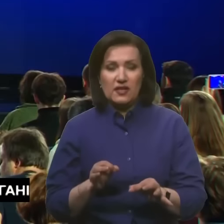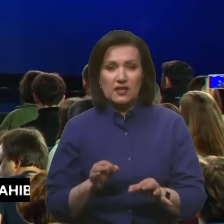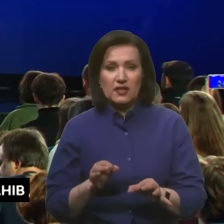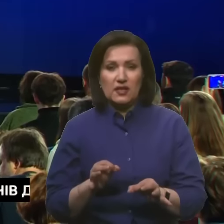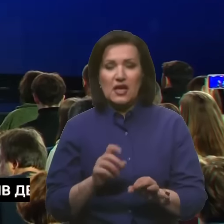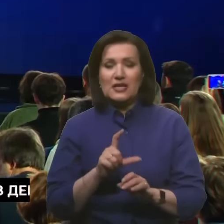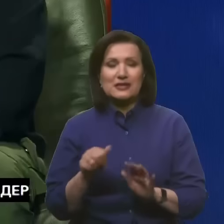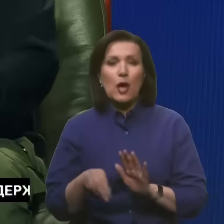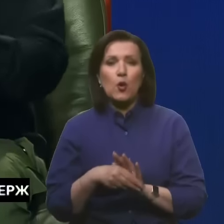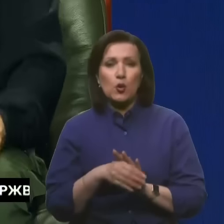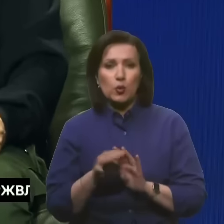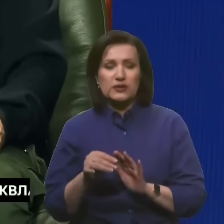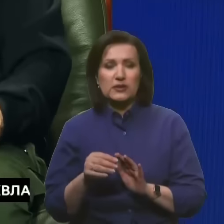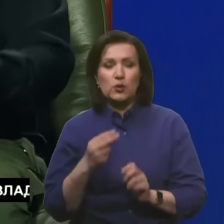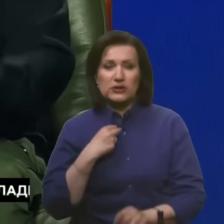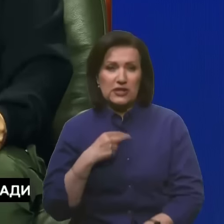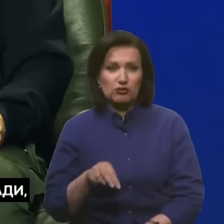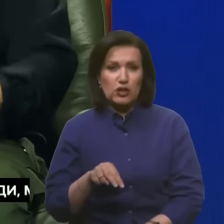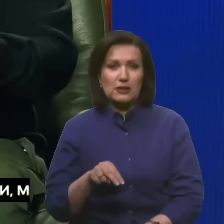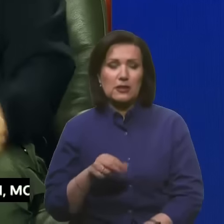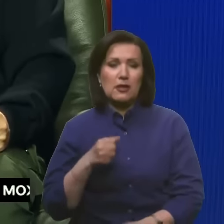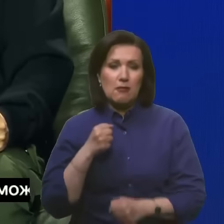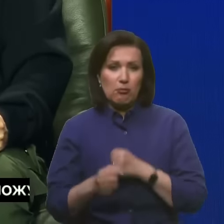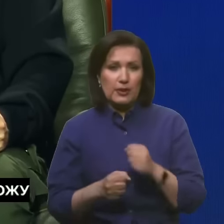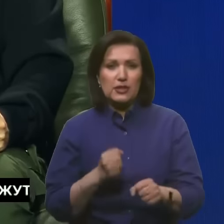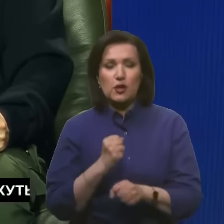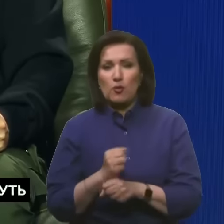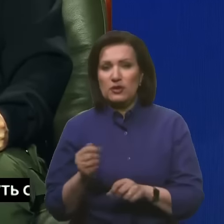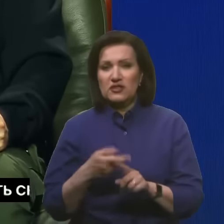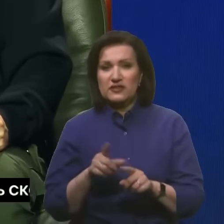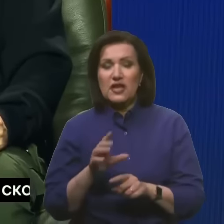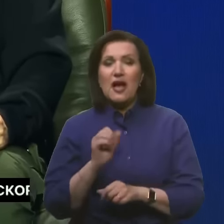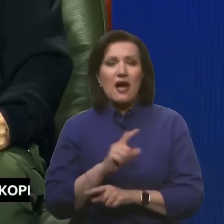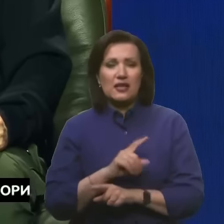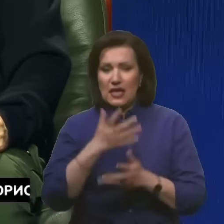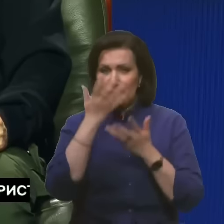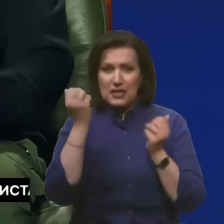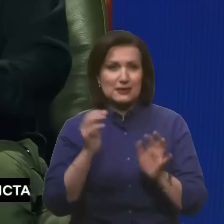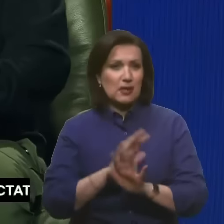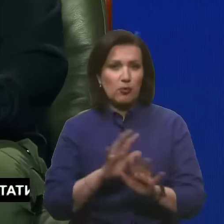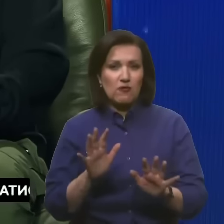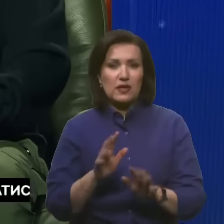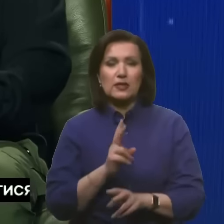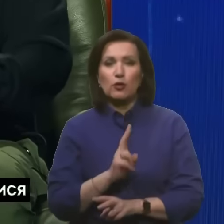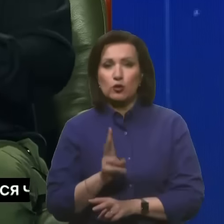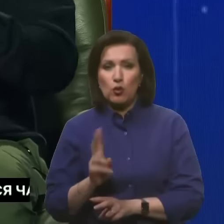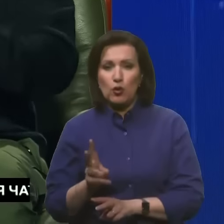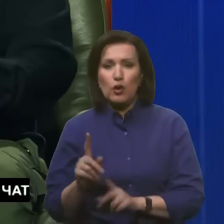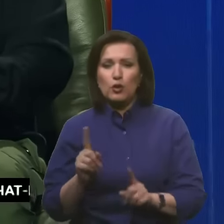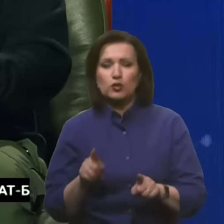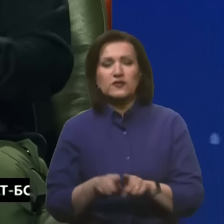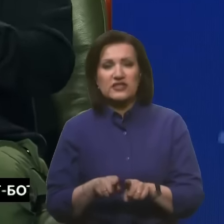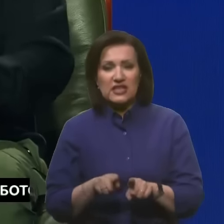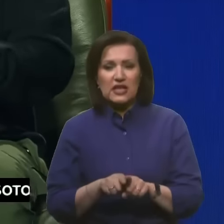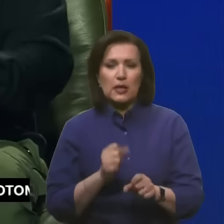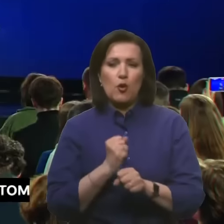правильний. За корупцію саджати, бити, робити все це. Але не забувати і тих, хто щось все